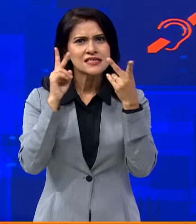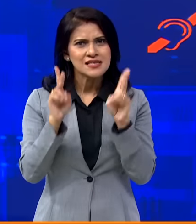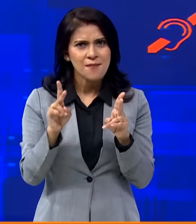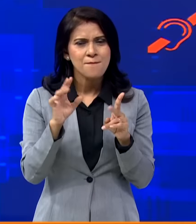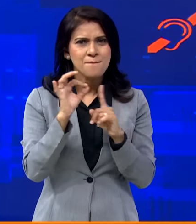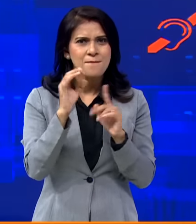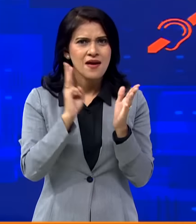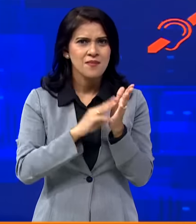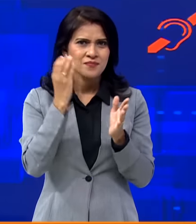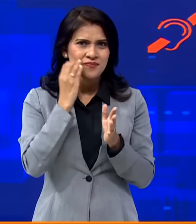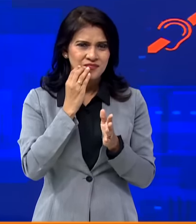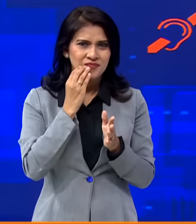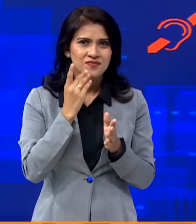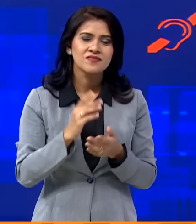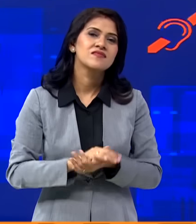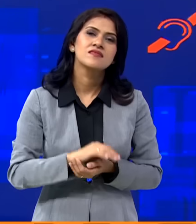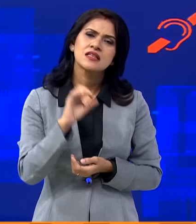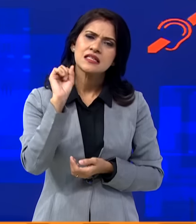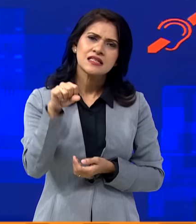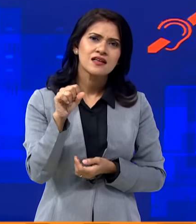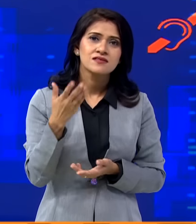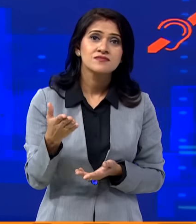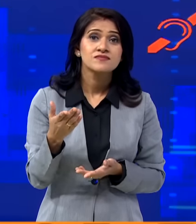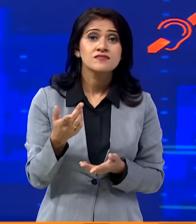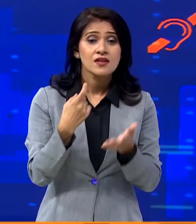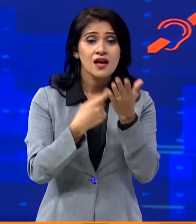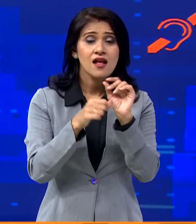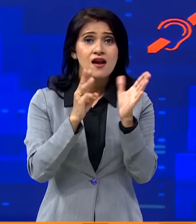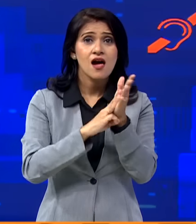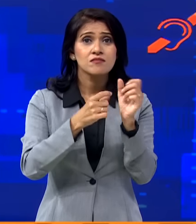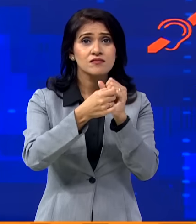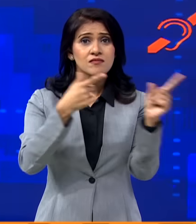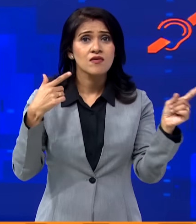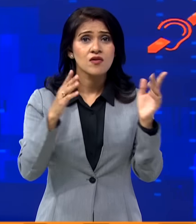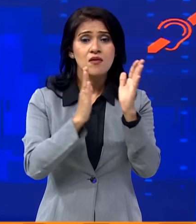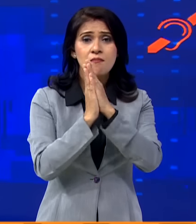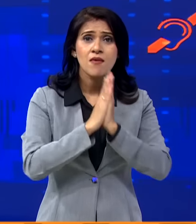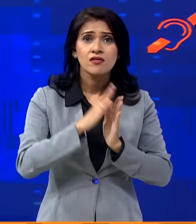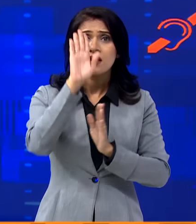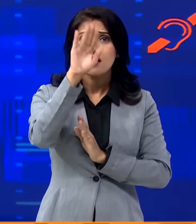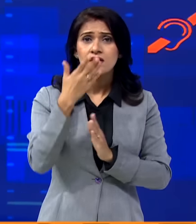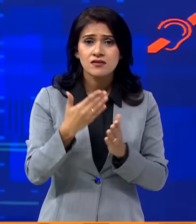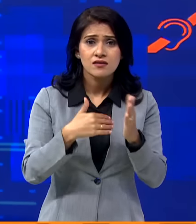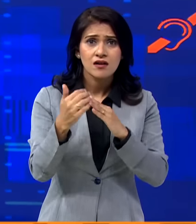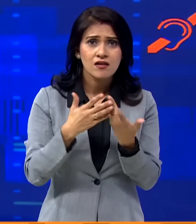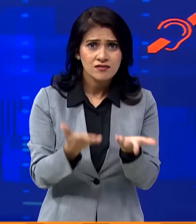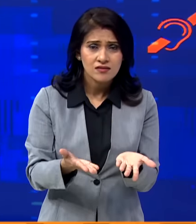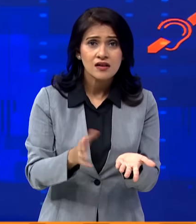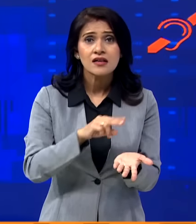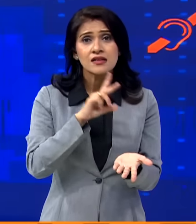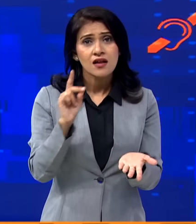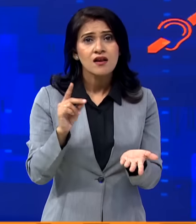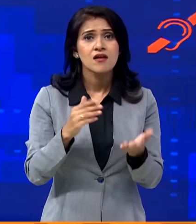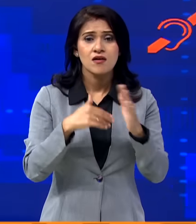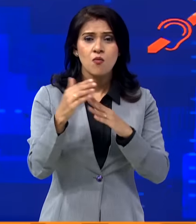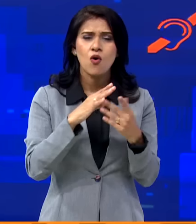जी श्री राम जन्मभूमि के मंदिर का शिलान्यास प्रधानमंत्री मोदी ने किया और प्राण प्रतिष्ठा करके उद्घाटन